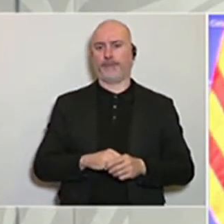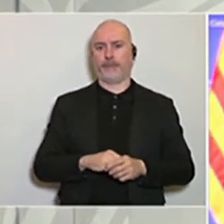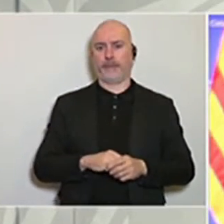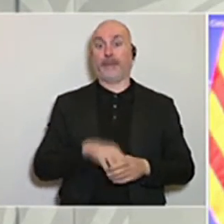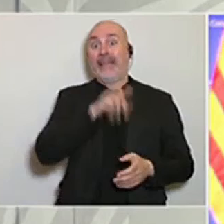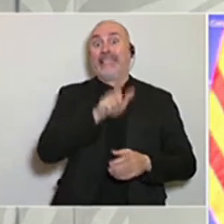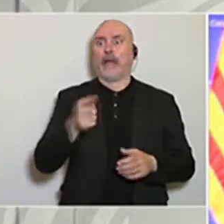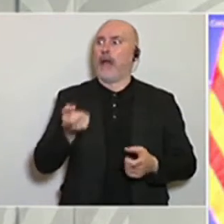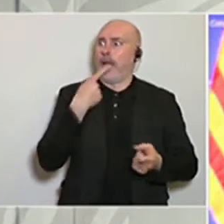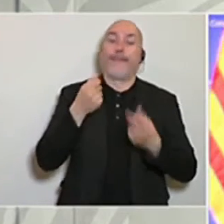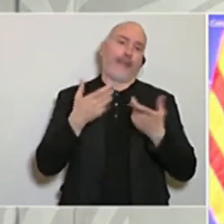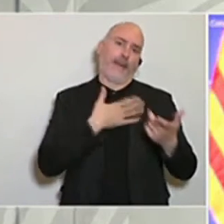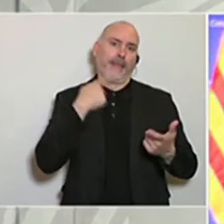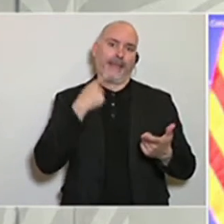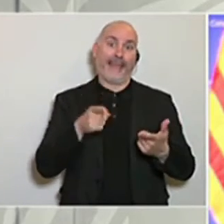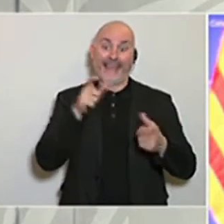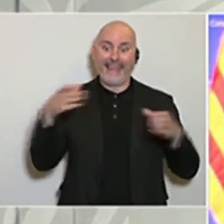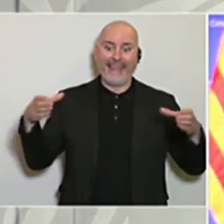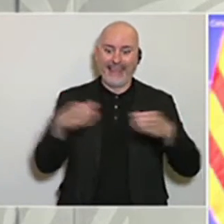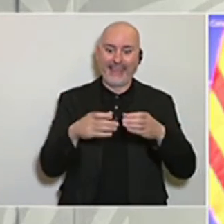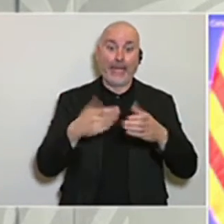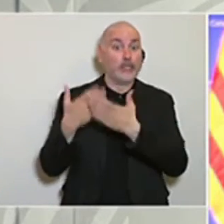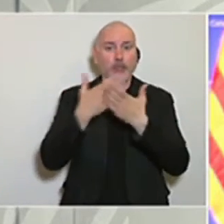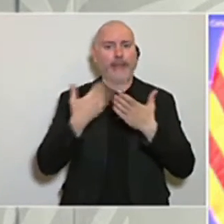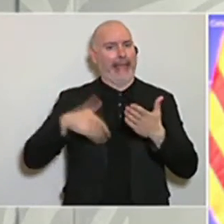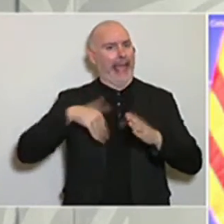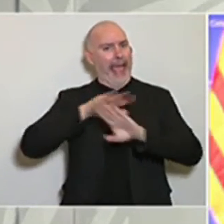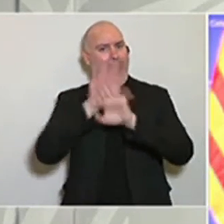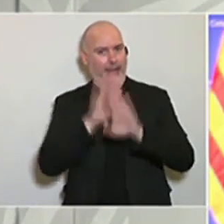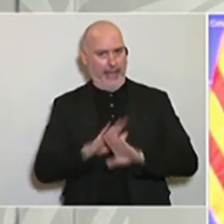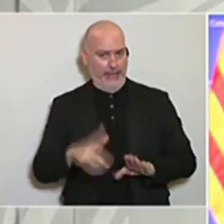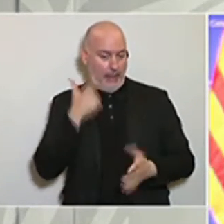en la població en la que s'estava duent a terme aquest estudi clínic.